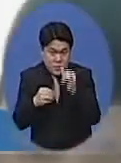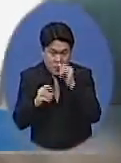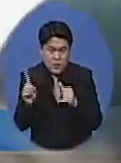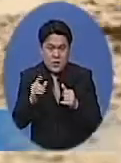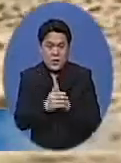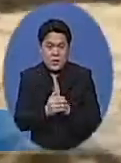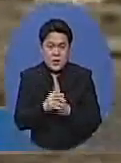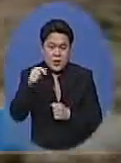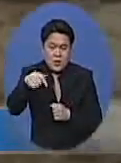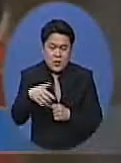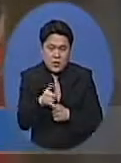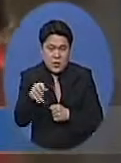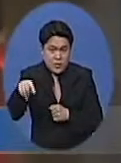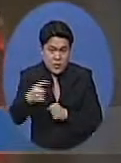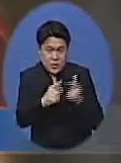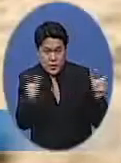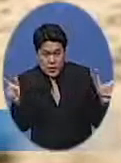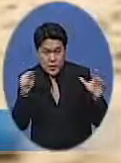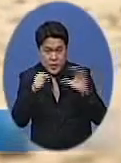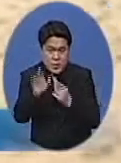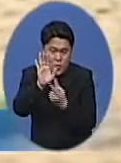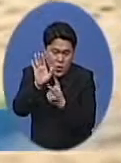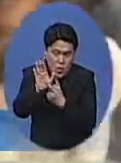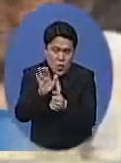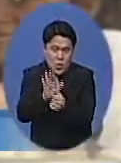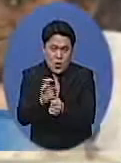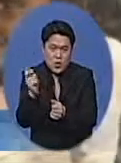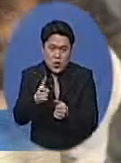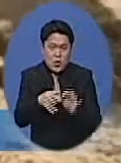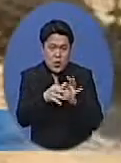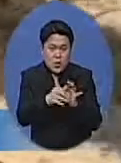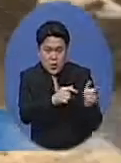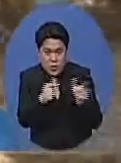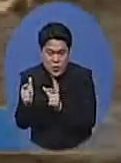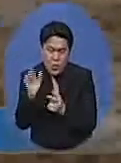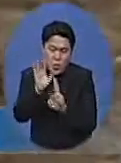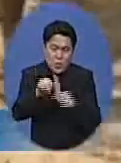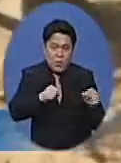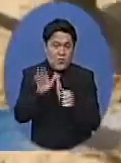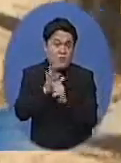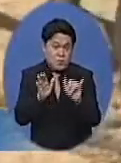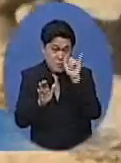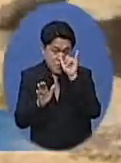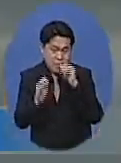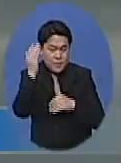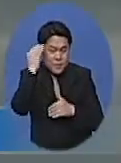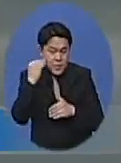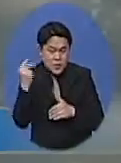온플러스는 굿네이버스의 다양한 방송 진행 지원, 미디어 연계 이벤트, 홍보 활동을 지원하여